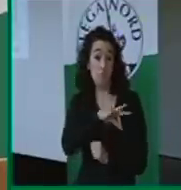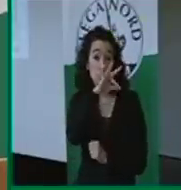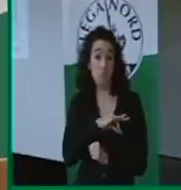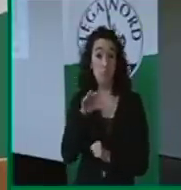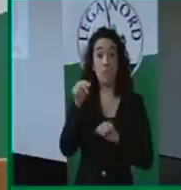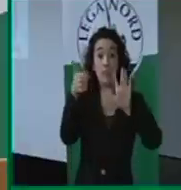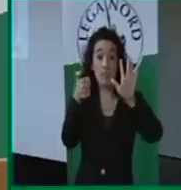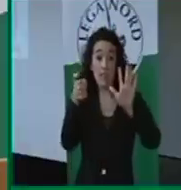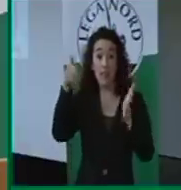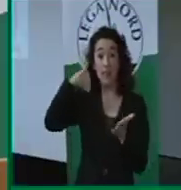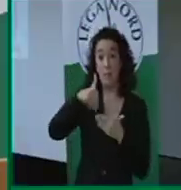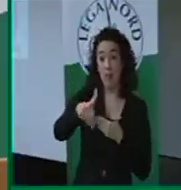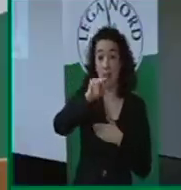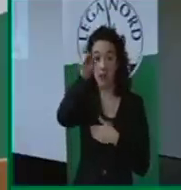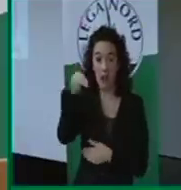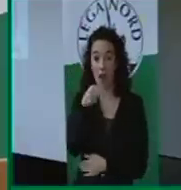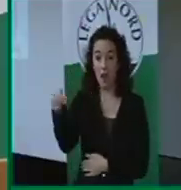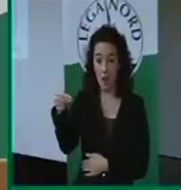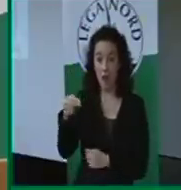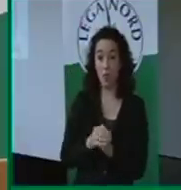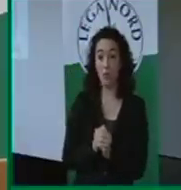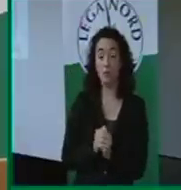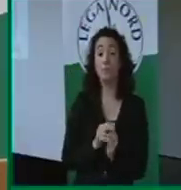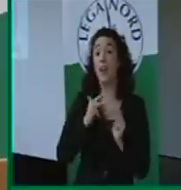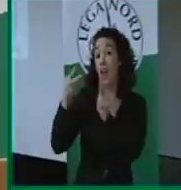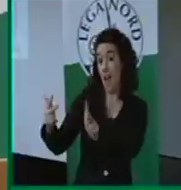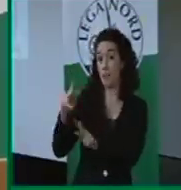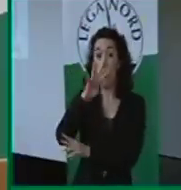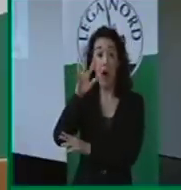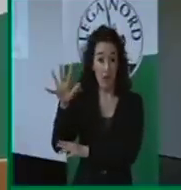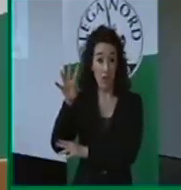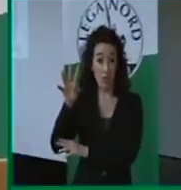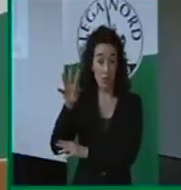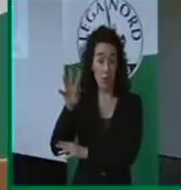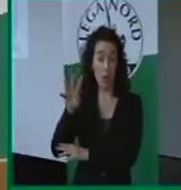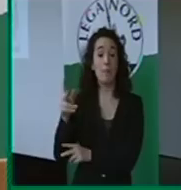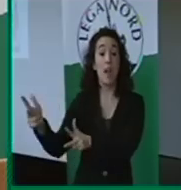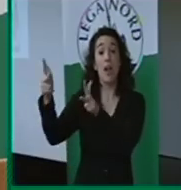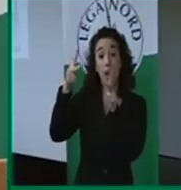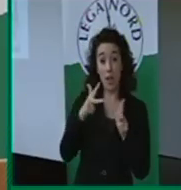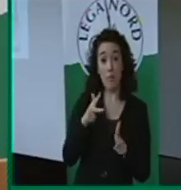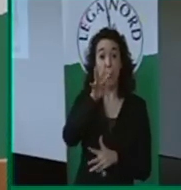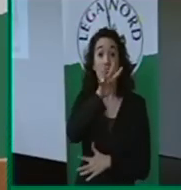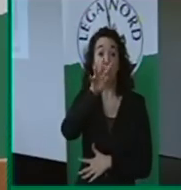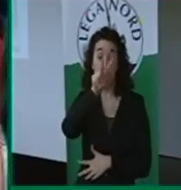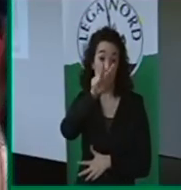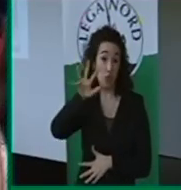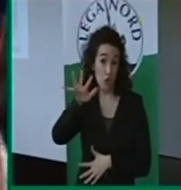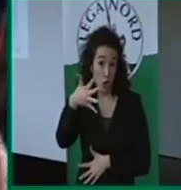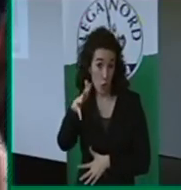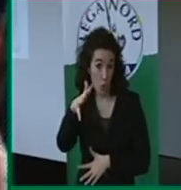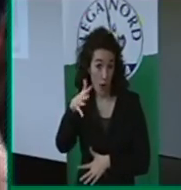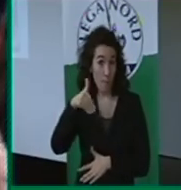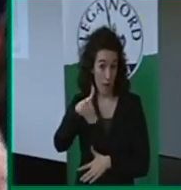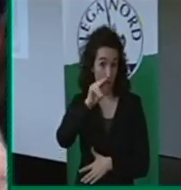di un Export di 45 Un Import di 25 circa Eh e un